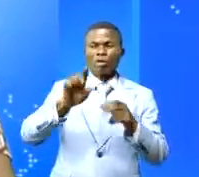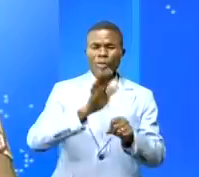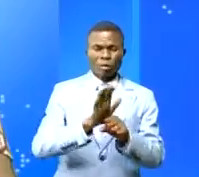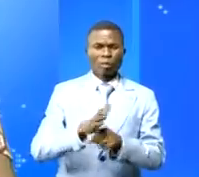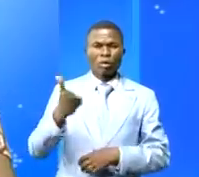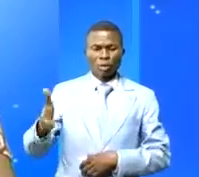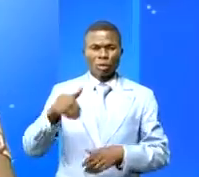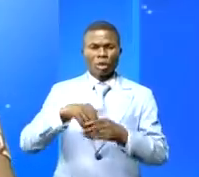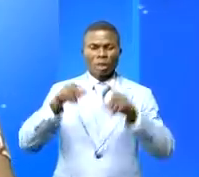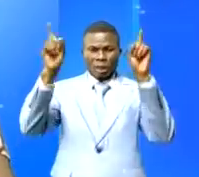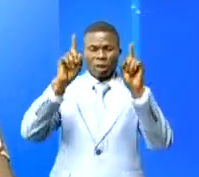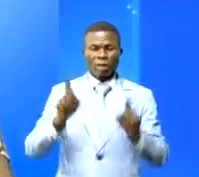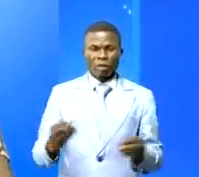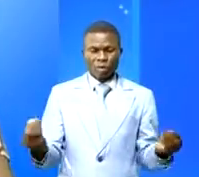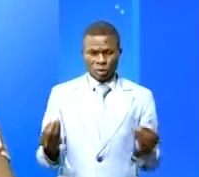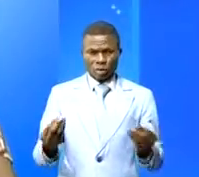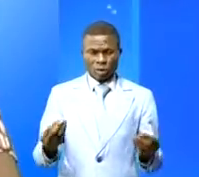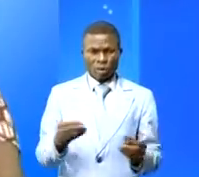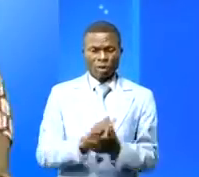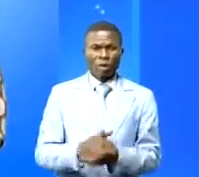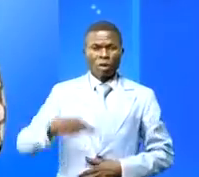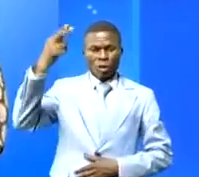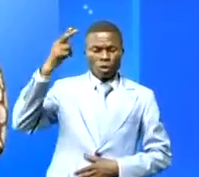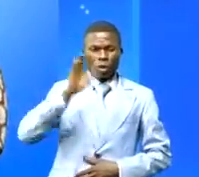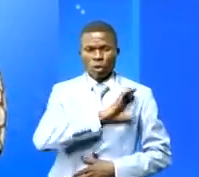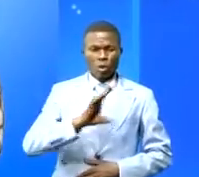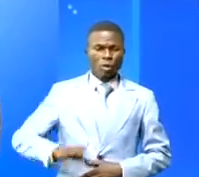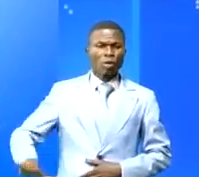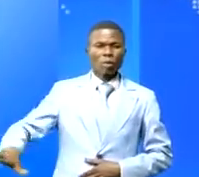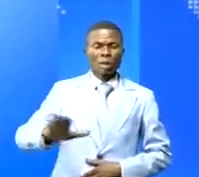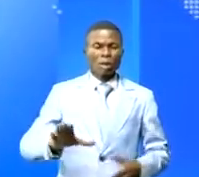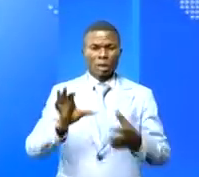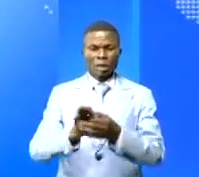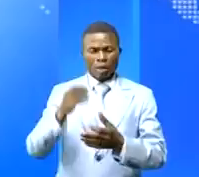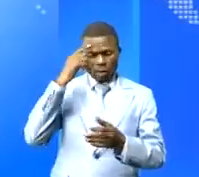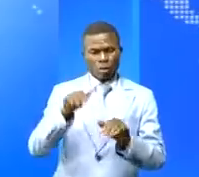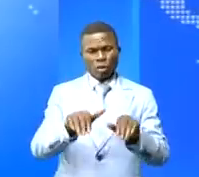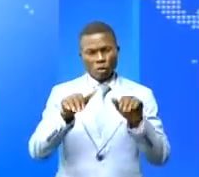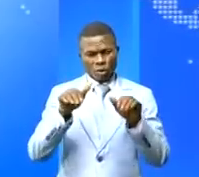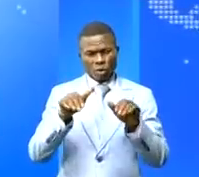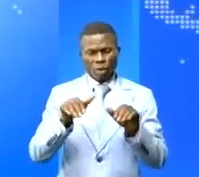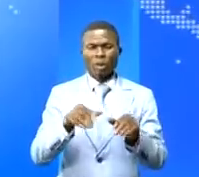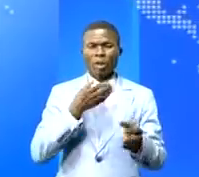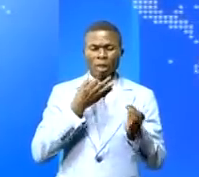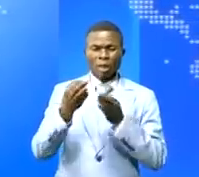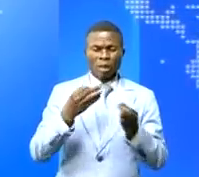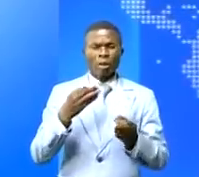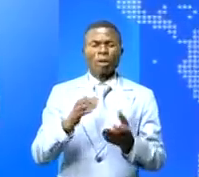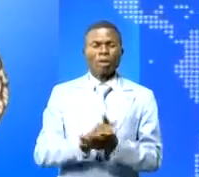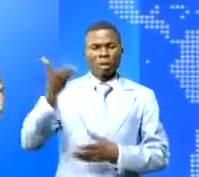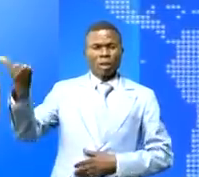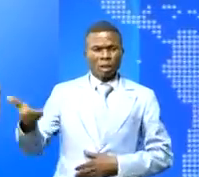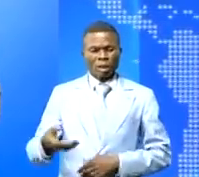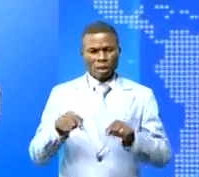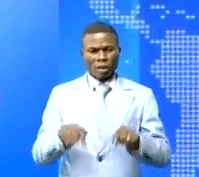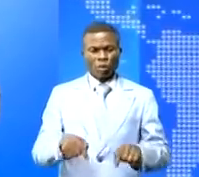en Afrique, parlons-en. Le haut commissaire des Nations Unies aux réfugiés, Filippo Grandi, a été reçu